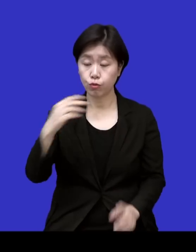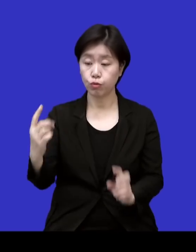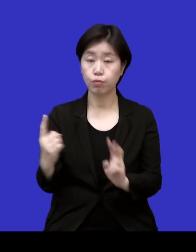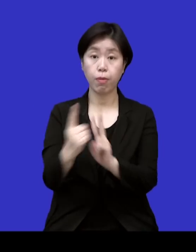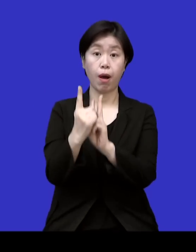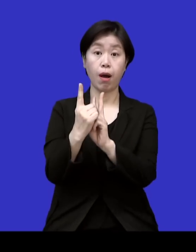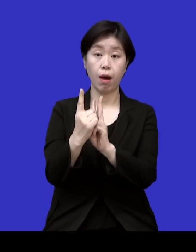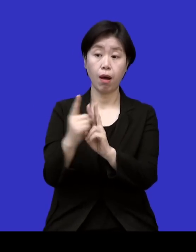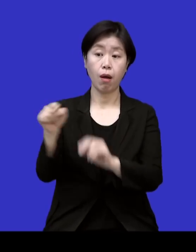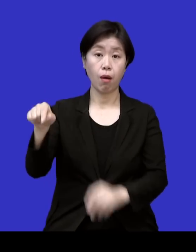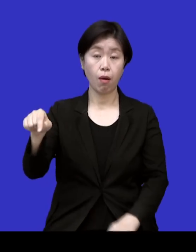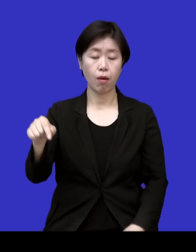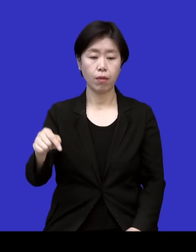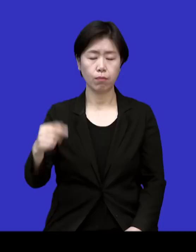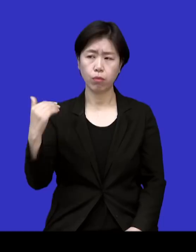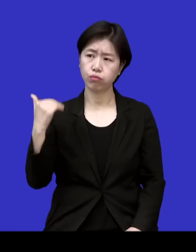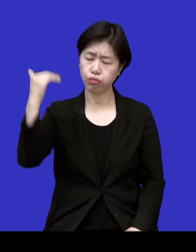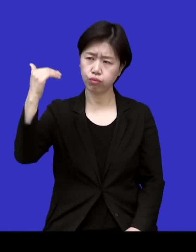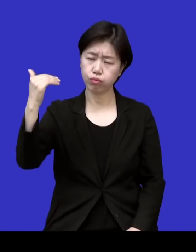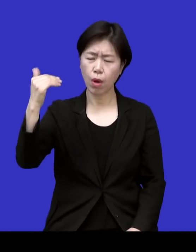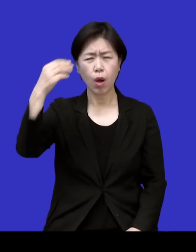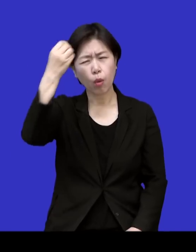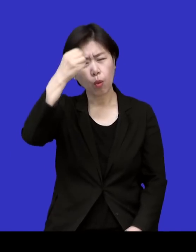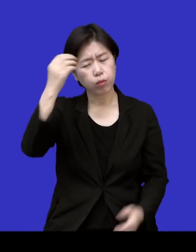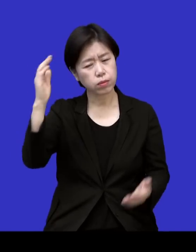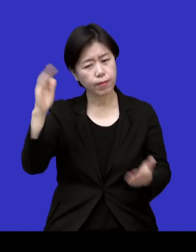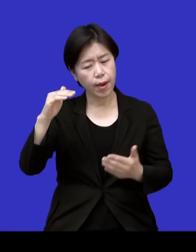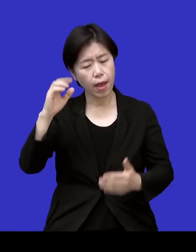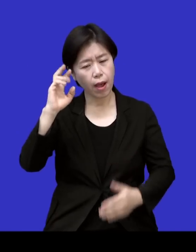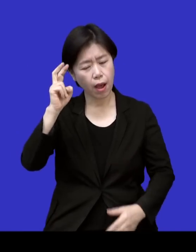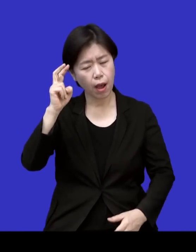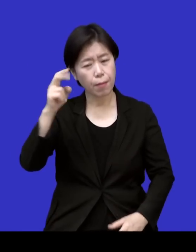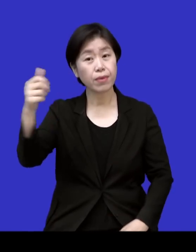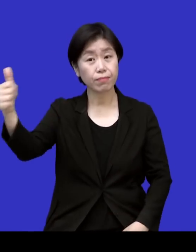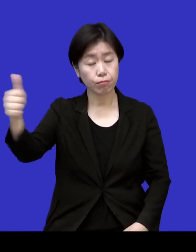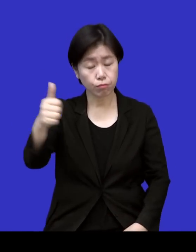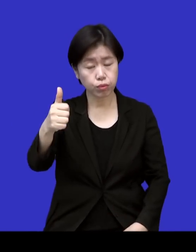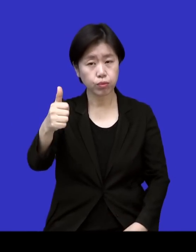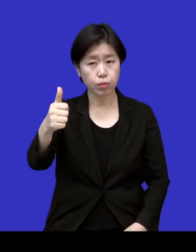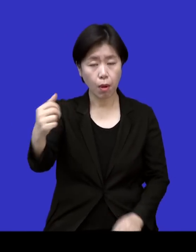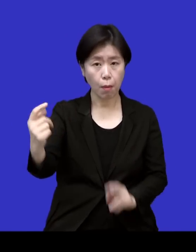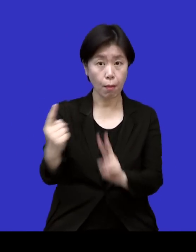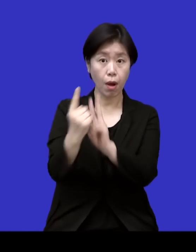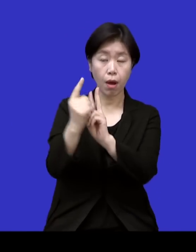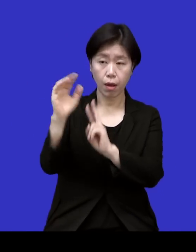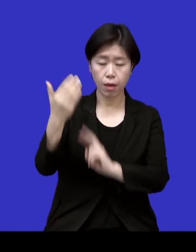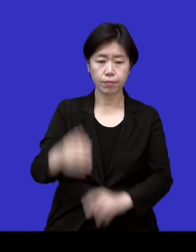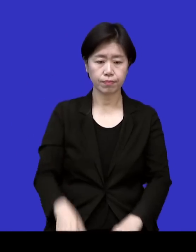공사판에 있는 강목 있잖아요. 네네. 그 강목 긴 거를 이렇게 이제 끌고 오면서